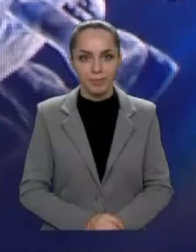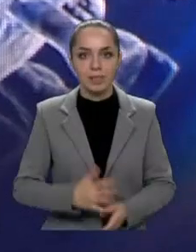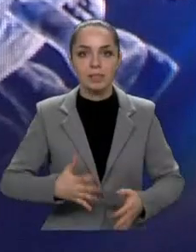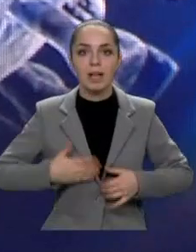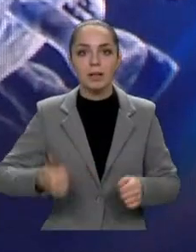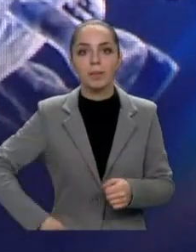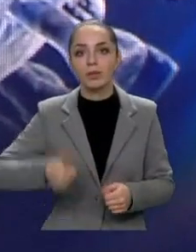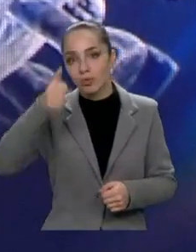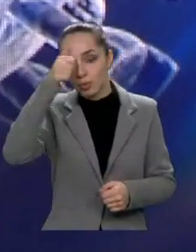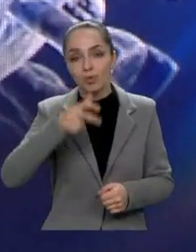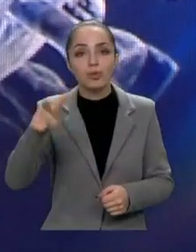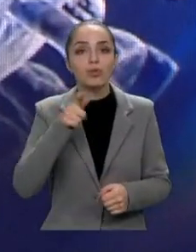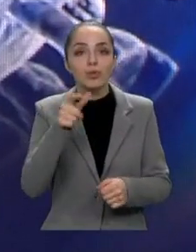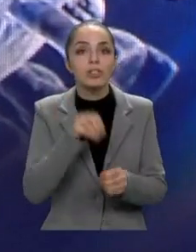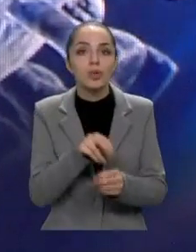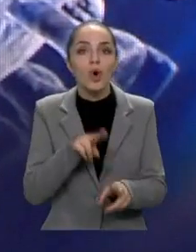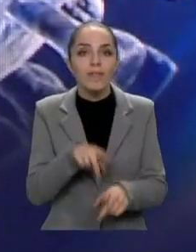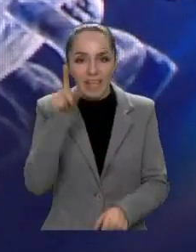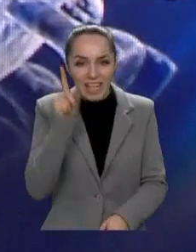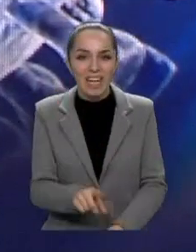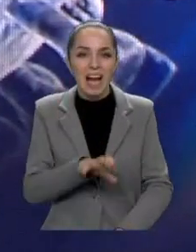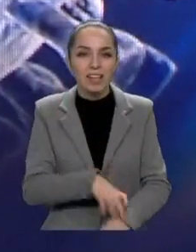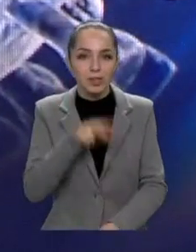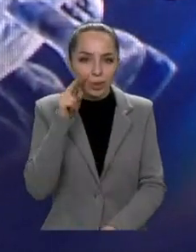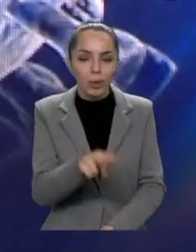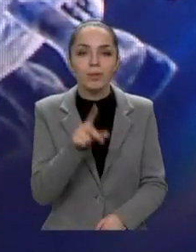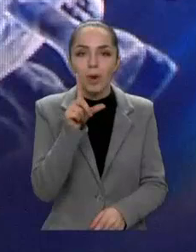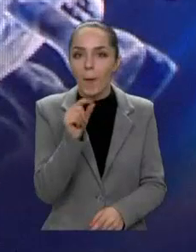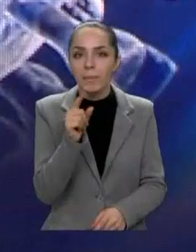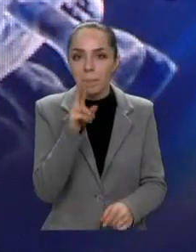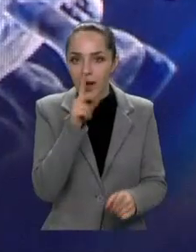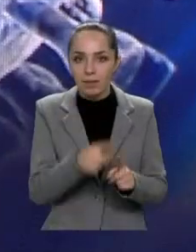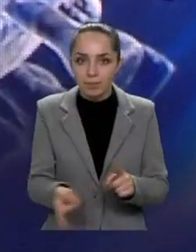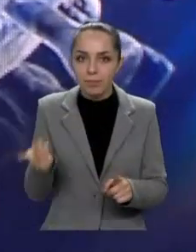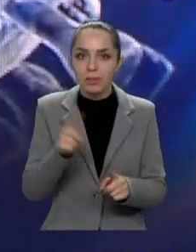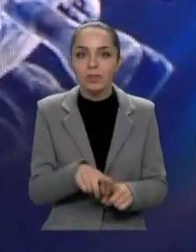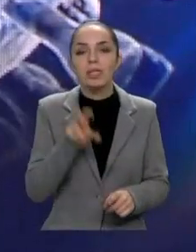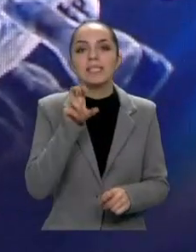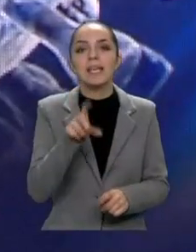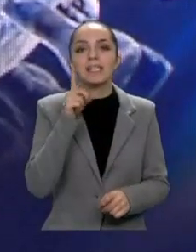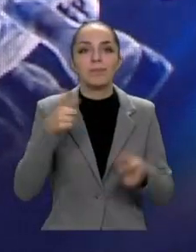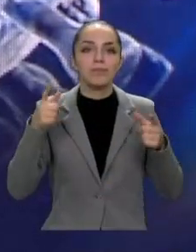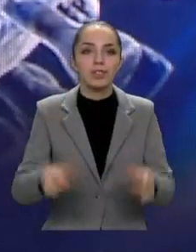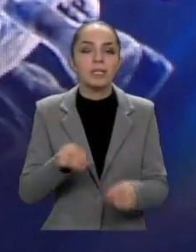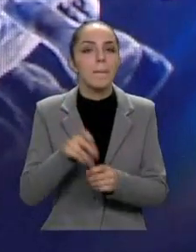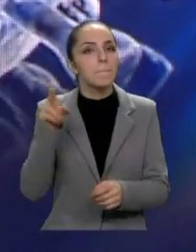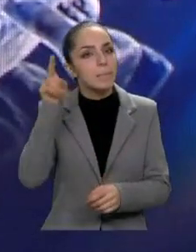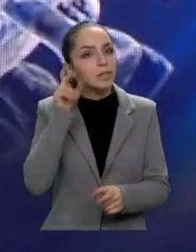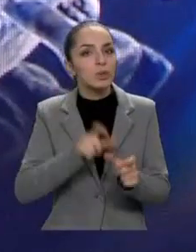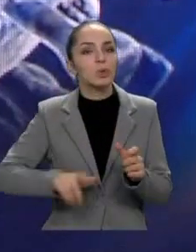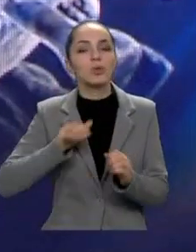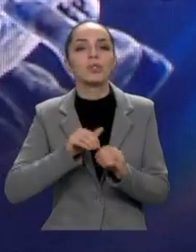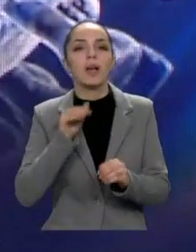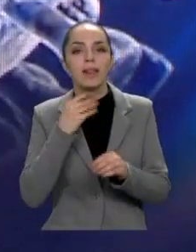Sağlık Bakanlığı Türkiye'de koronavirüsü ilk vakanın görüldüğü 11 Mart'tan hemen sonra 81 ilde psikososyal destek hattı kurdu. O